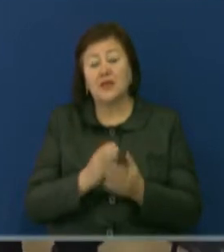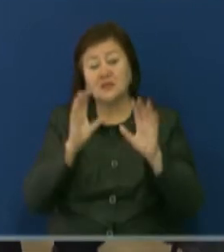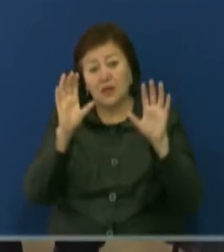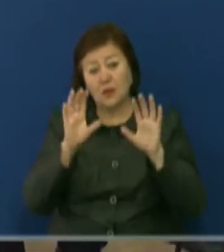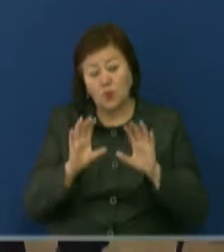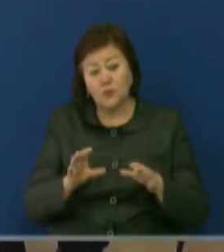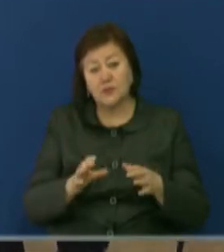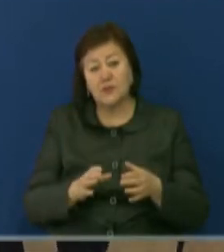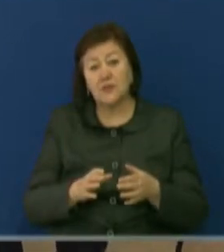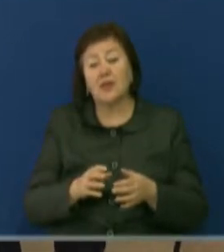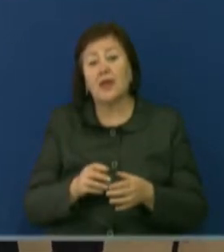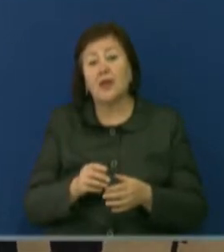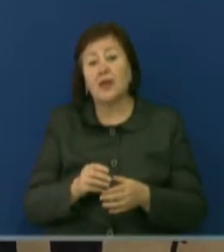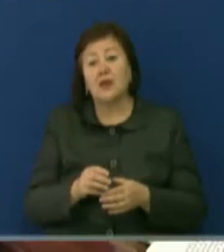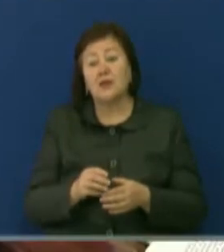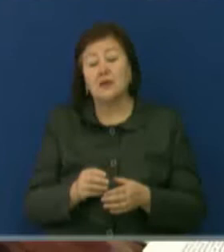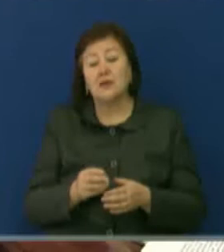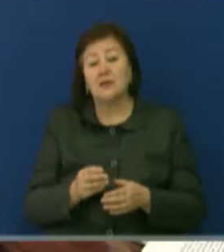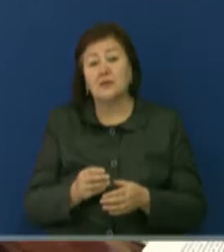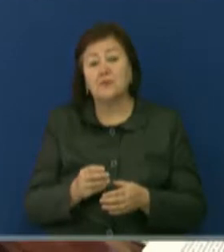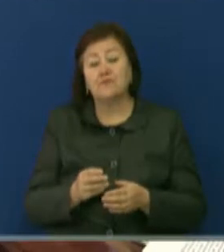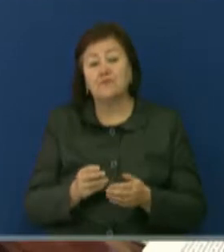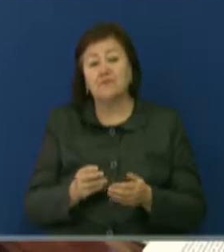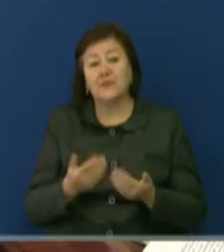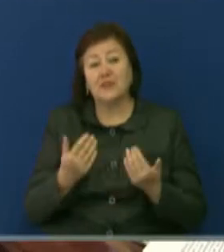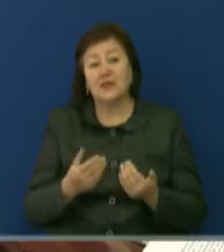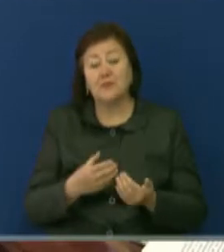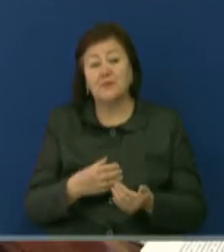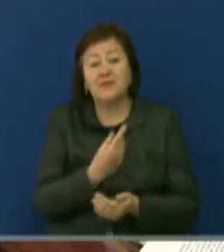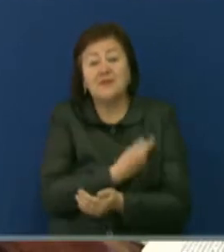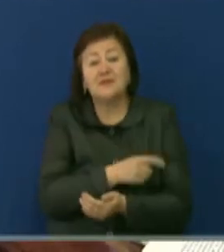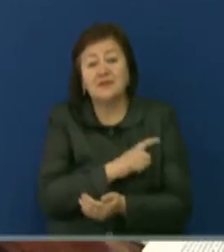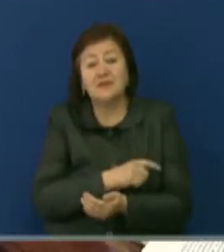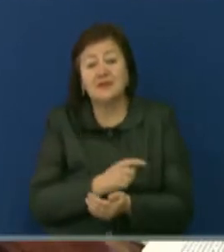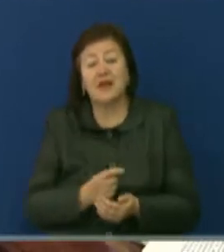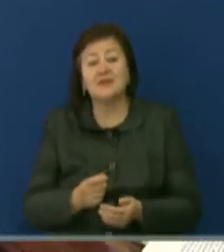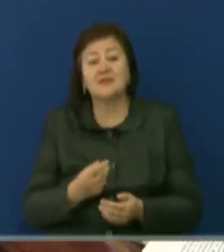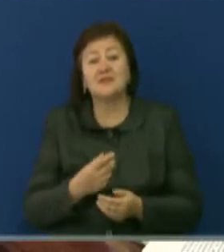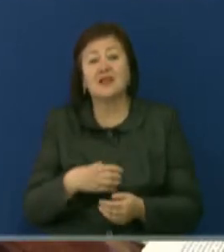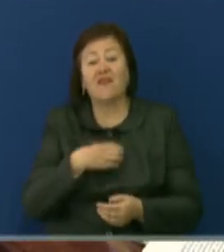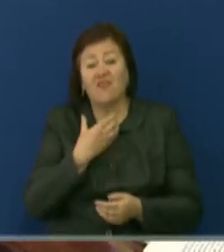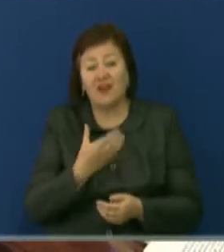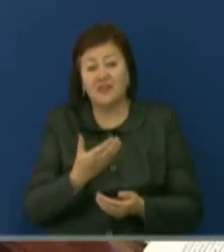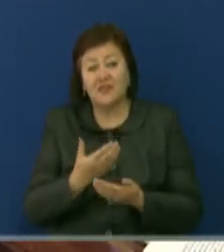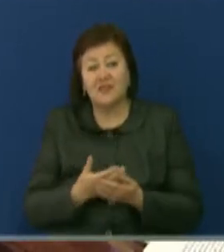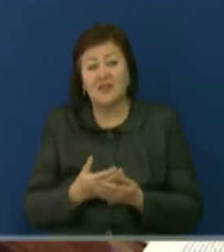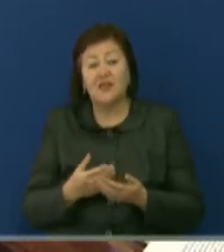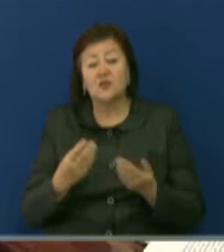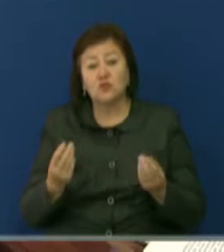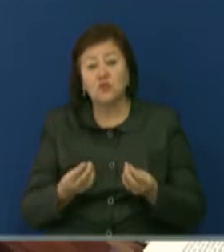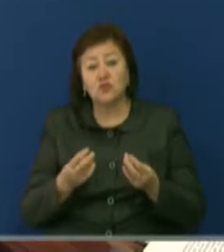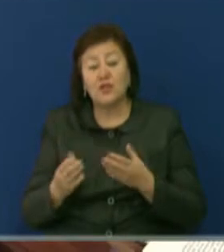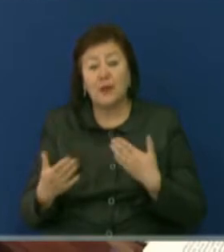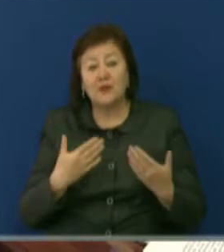Мәселені шешудің өркениетті әдістері бар. Міндетті медициналық сақтандыру, зейнетақы жарналары және басқалары жөнінде сотқа жүгінуге